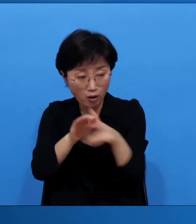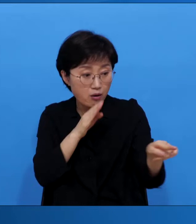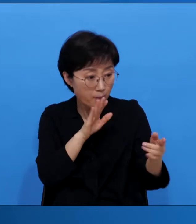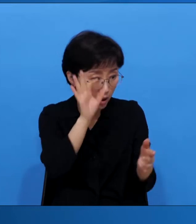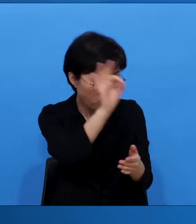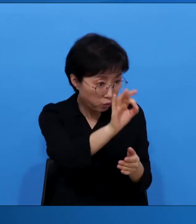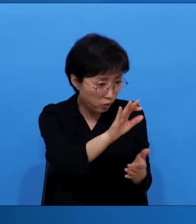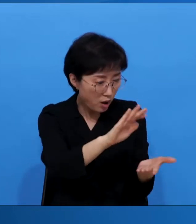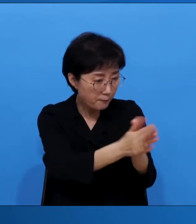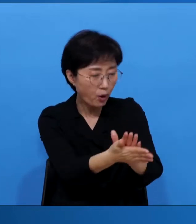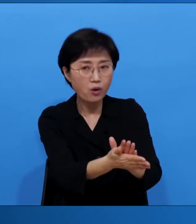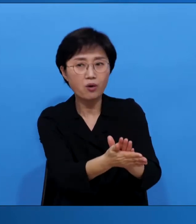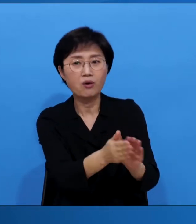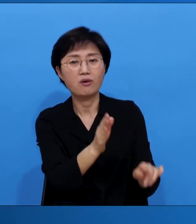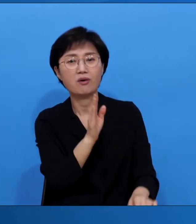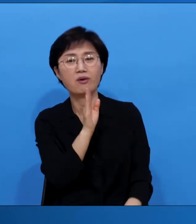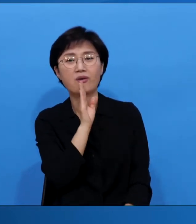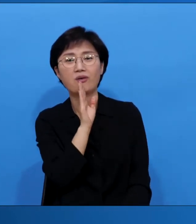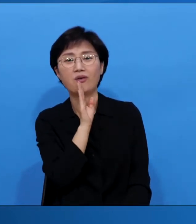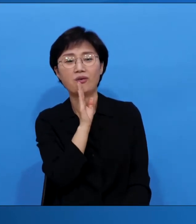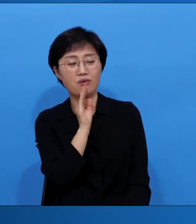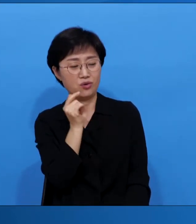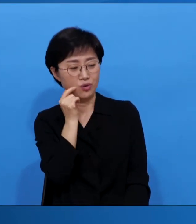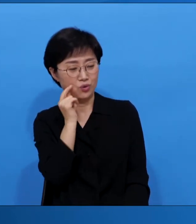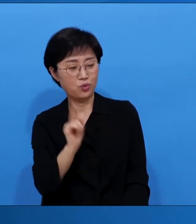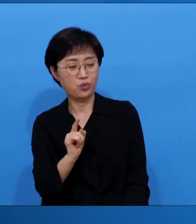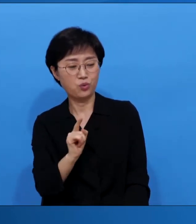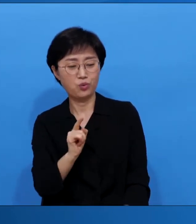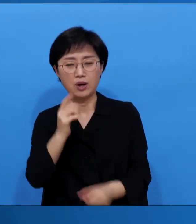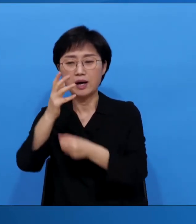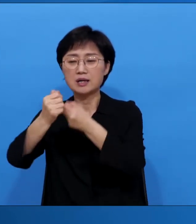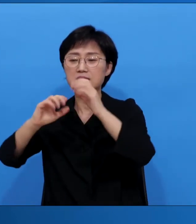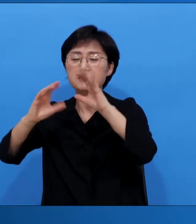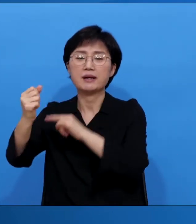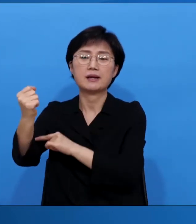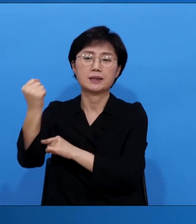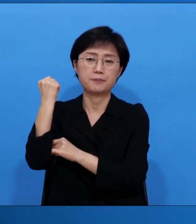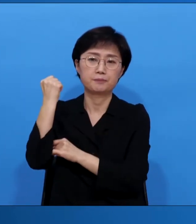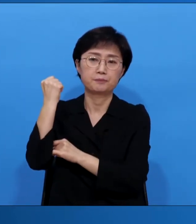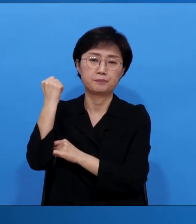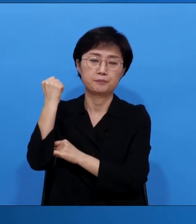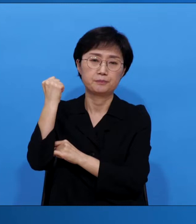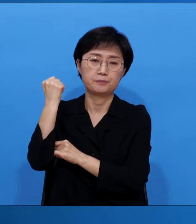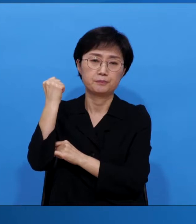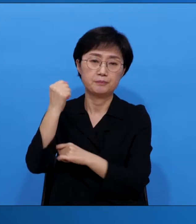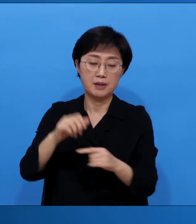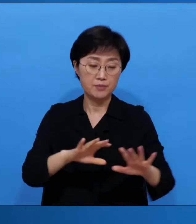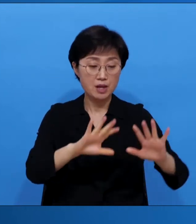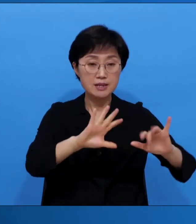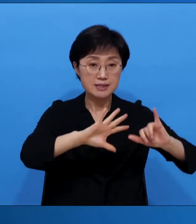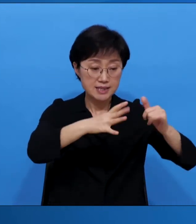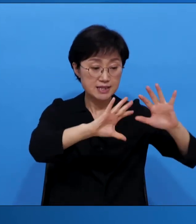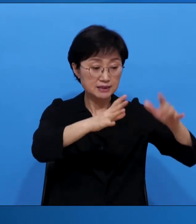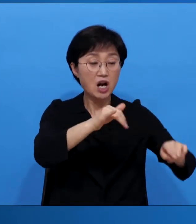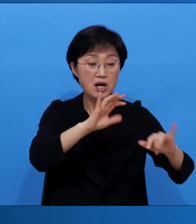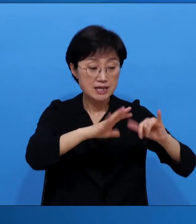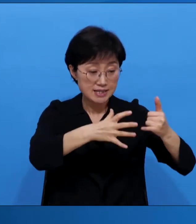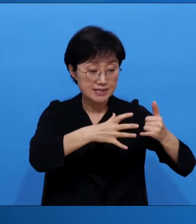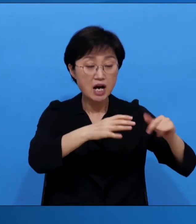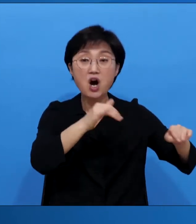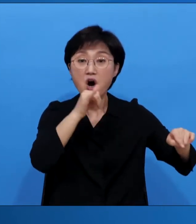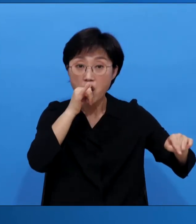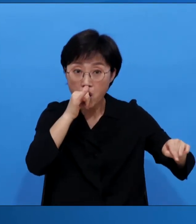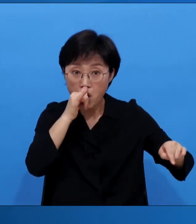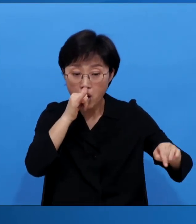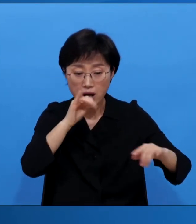into the field, the works arise there. 이게 하나님의 나라입니다. That is the kingdom of 세상 God. 나라 있지만은요, 사단의 나라,